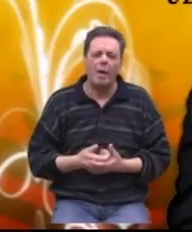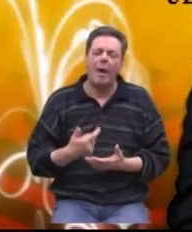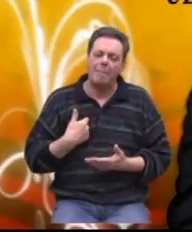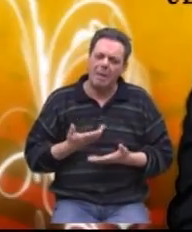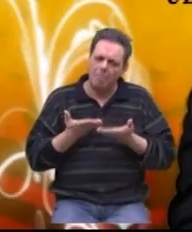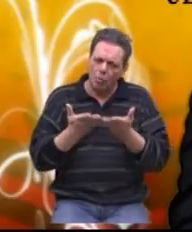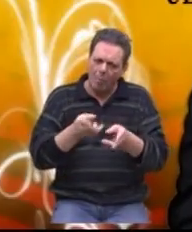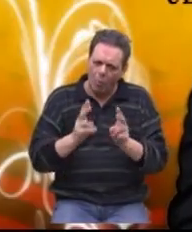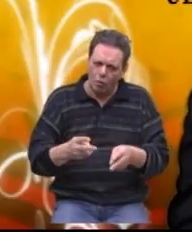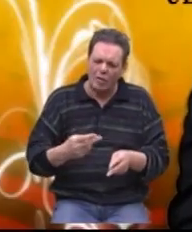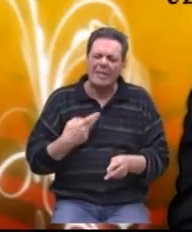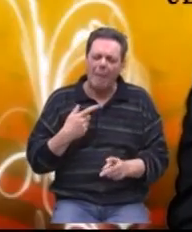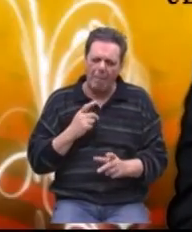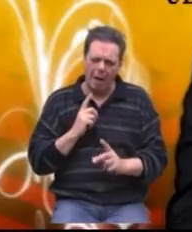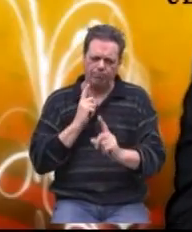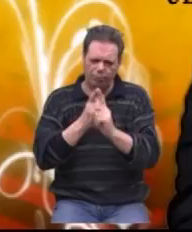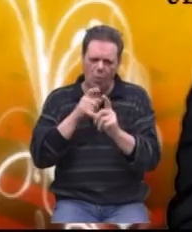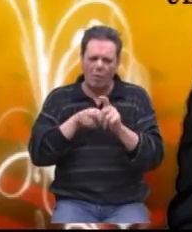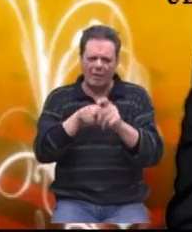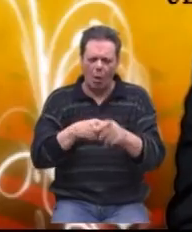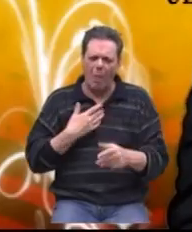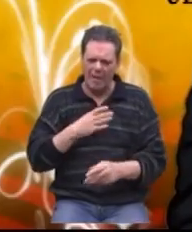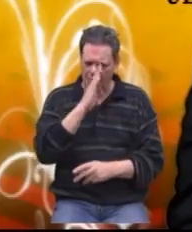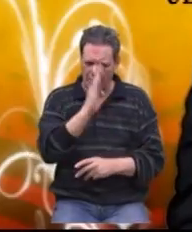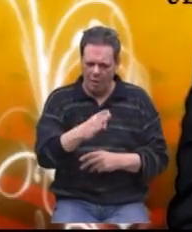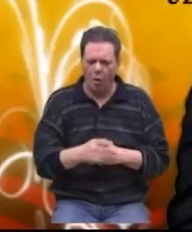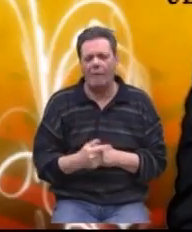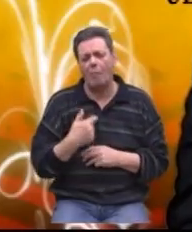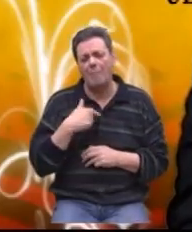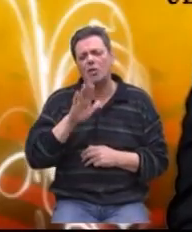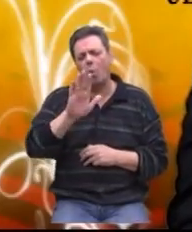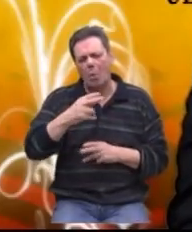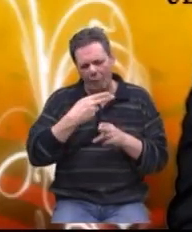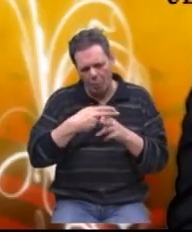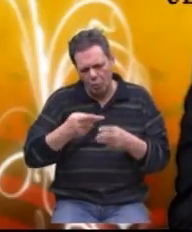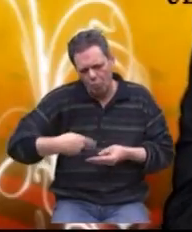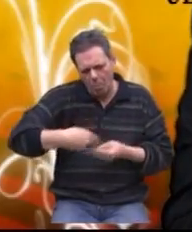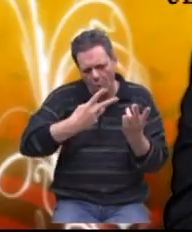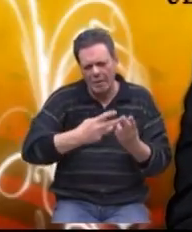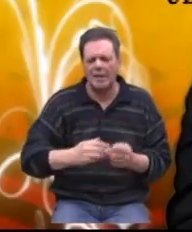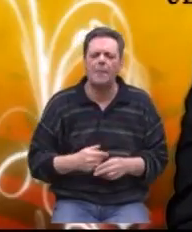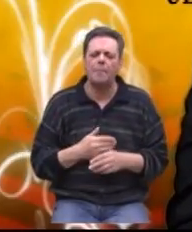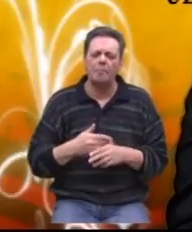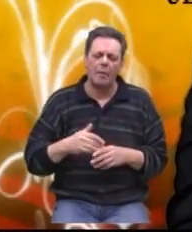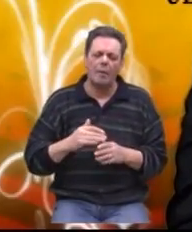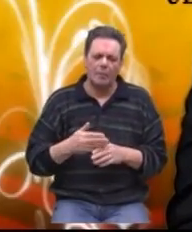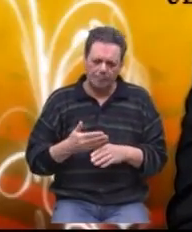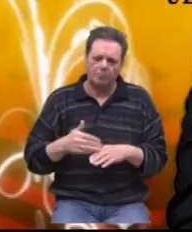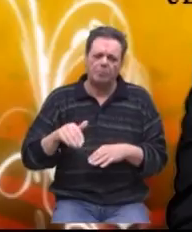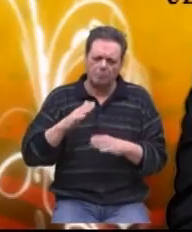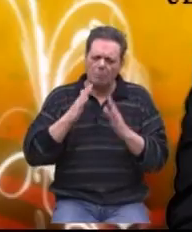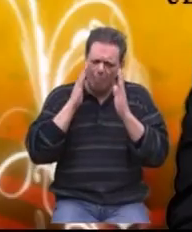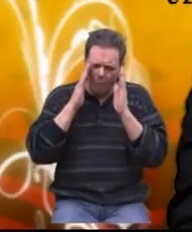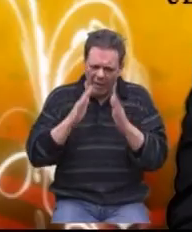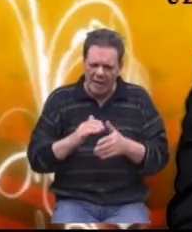mogućnost da se obrate nama izravno, a onda ćemo mi njihovu pritužbu proslijediti nadležnom povjerenstvu. Nerijetko se desi